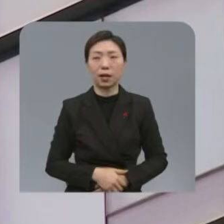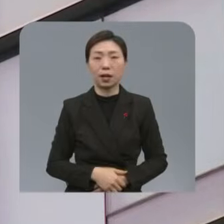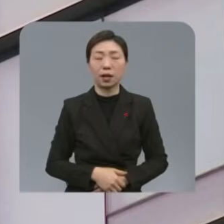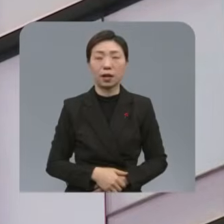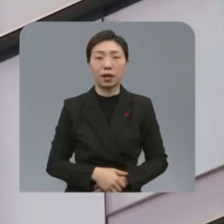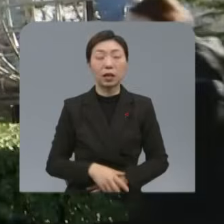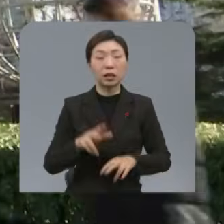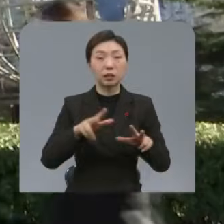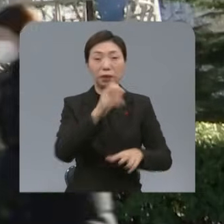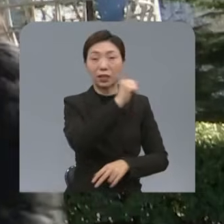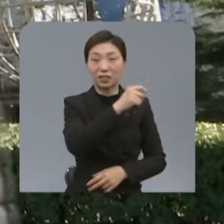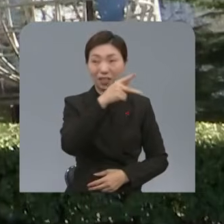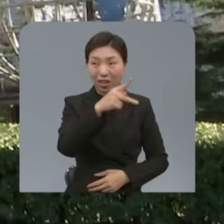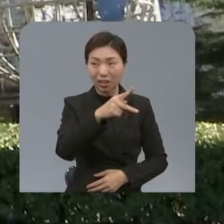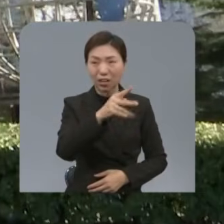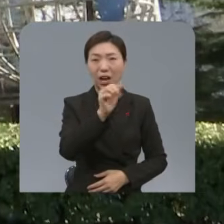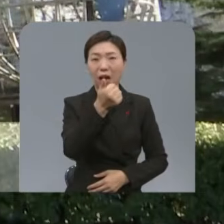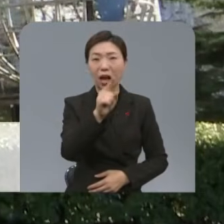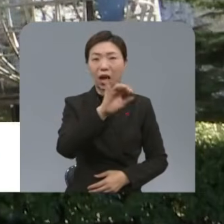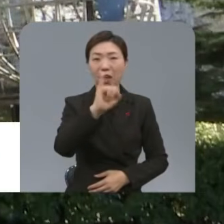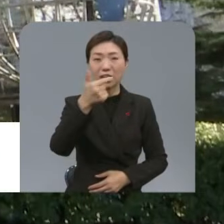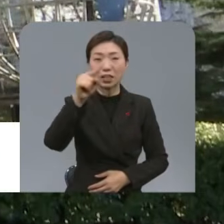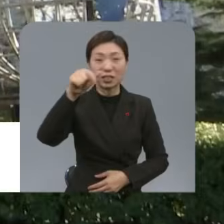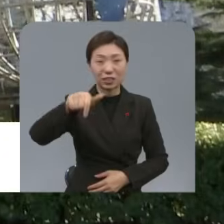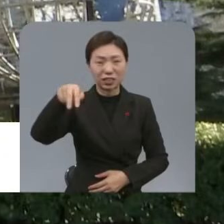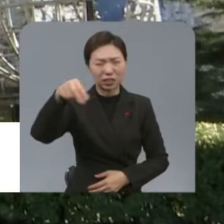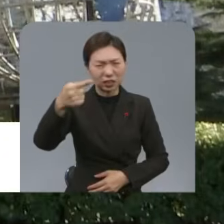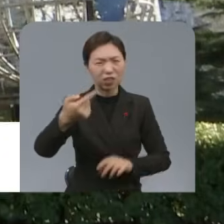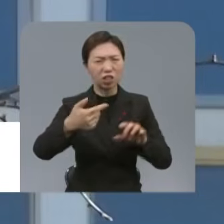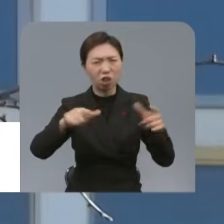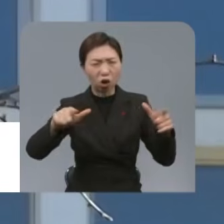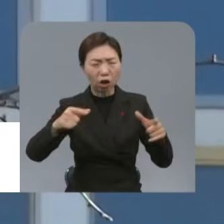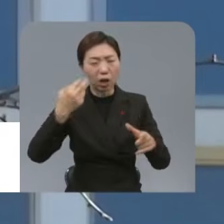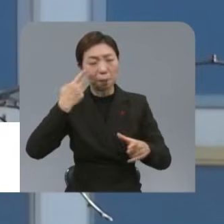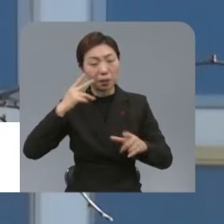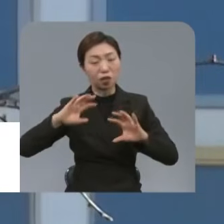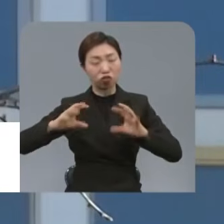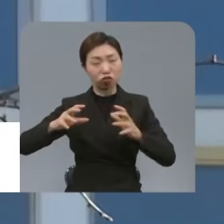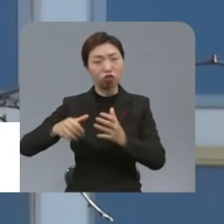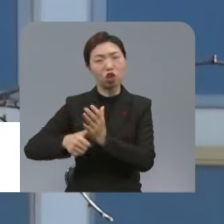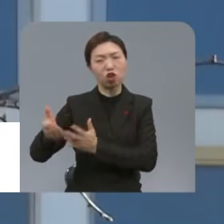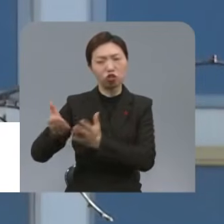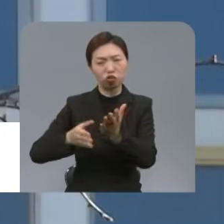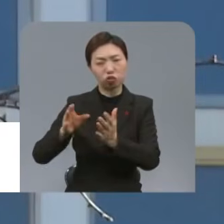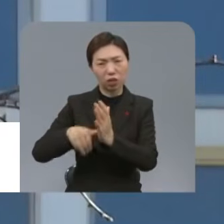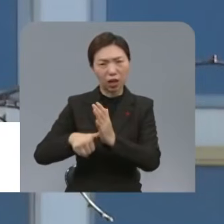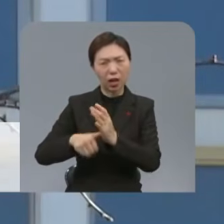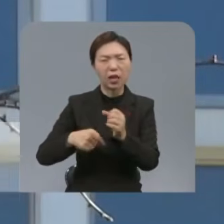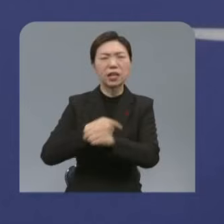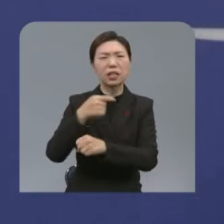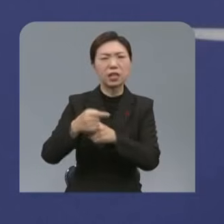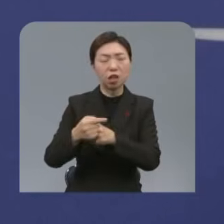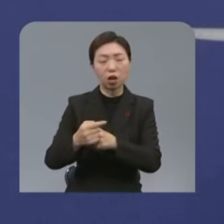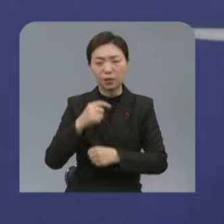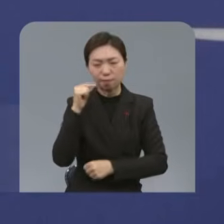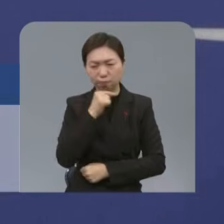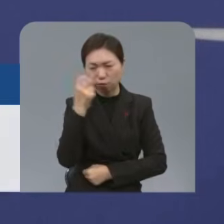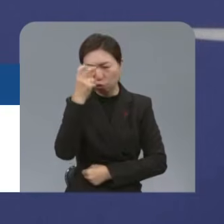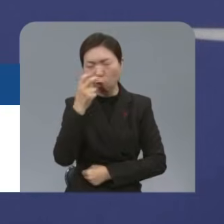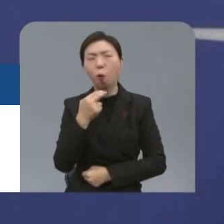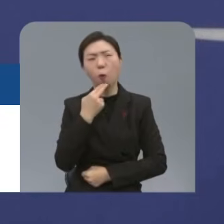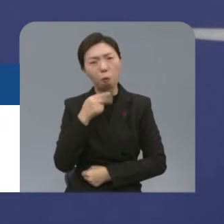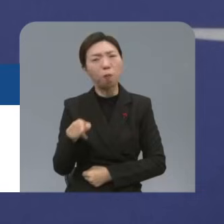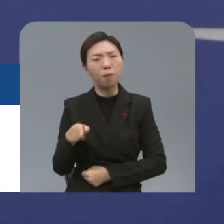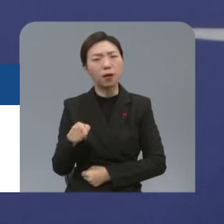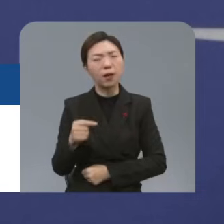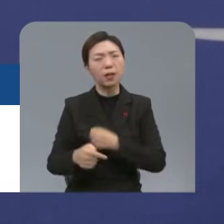1년간 유예한 바 있습니다. 중국은 미국이 과학기술과 무역을 정치화하고 있다며 강하게 비난하고 나섰습니다. 严重破坏